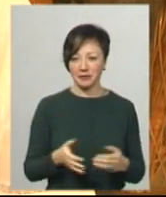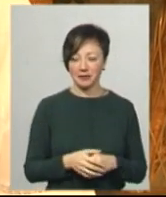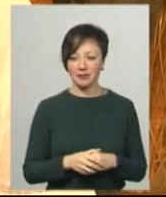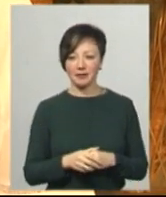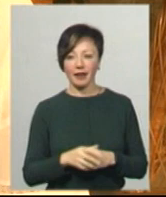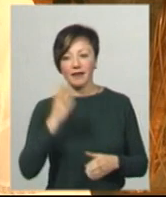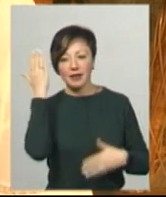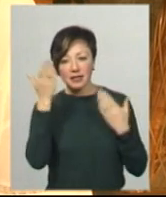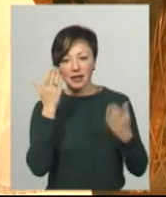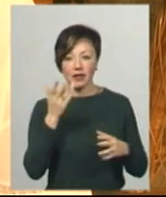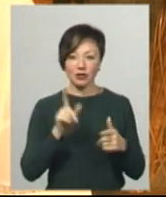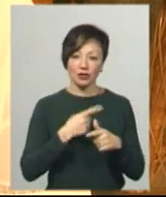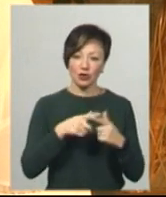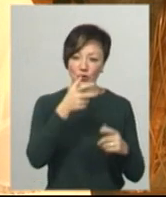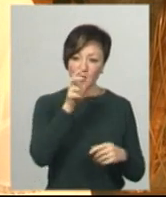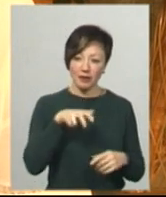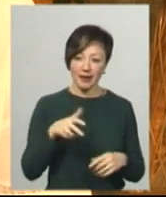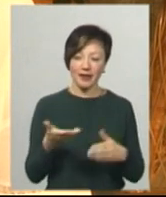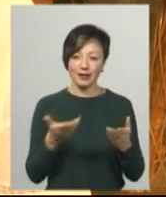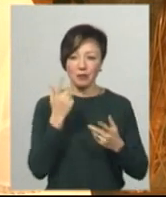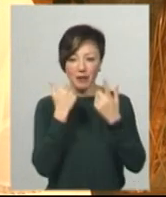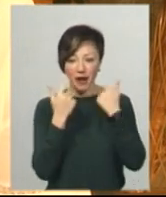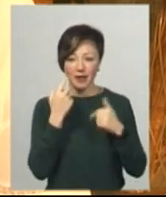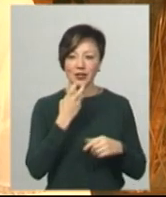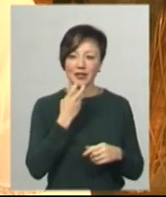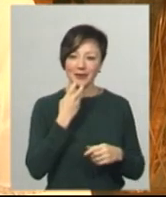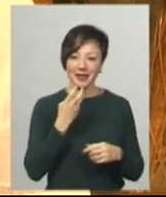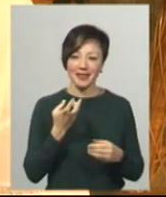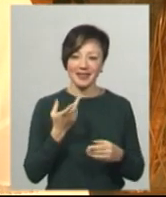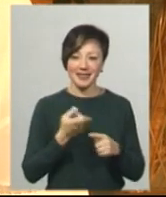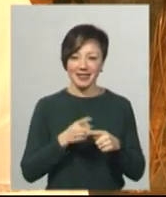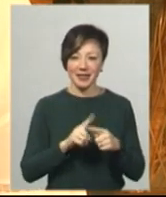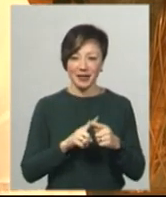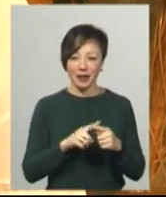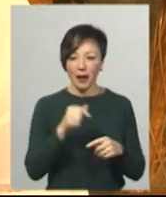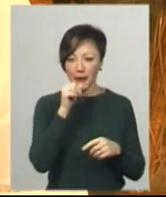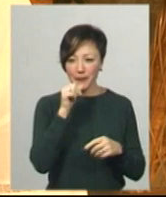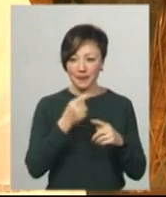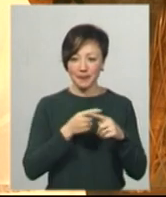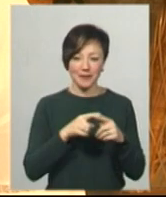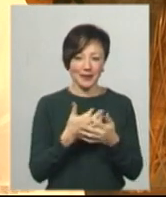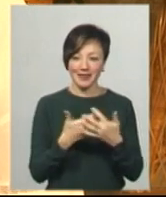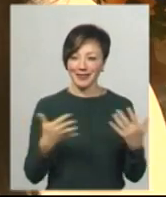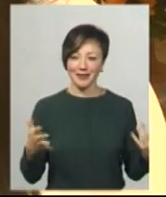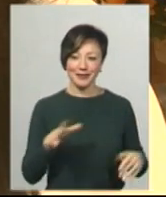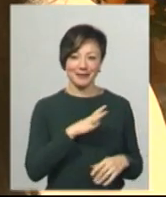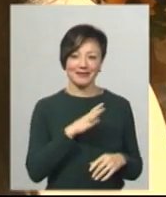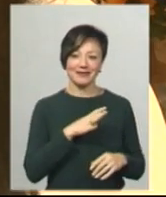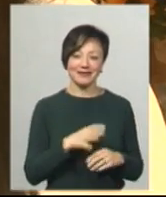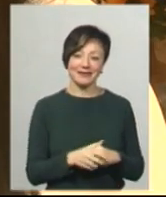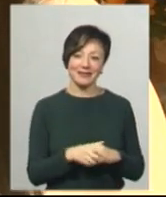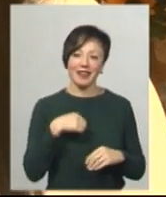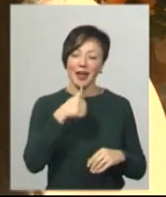веселе, чи невеселе, чи сумненьке, чи плаче, чи сміється, чи палить, смокче. Буває по-разному. Я